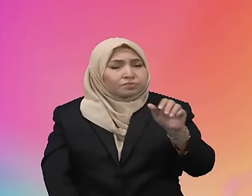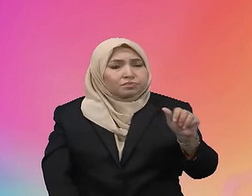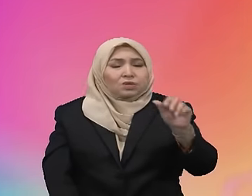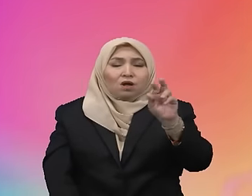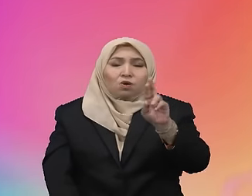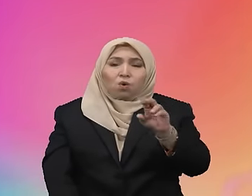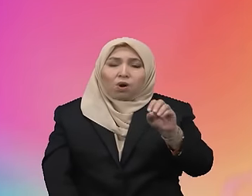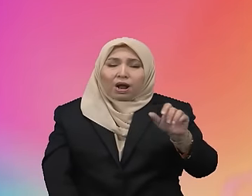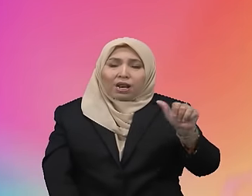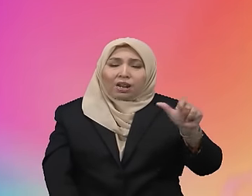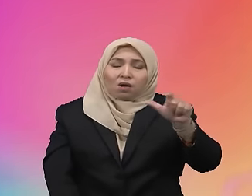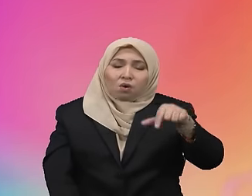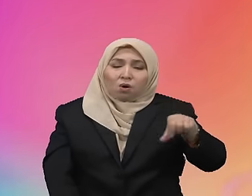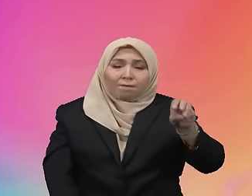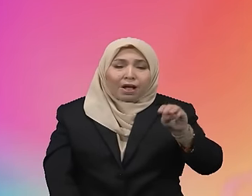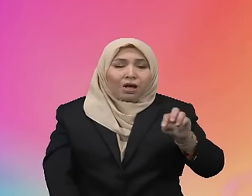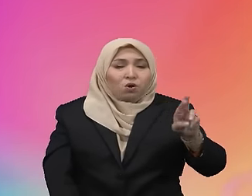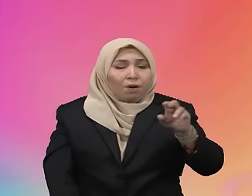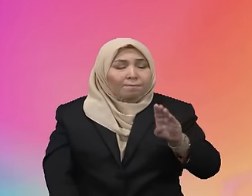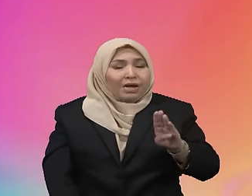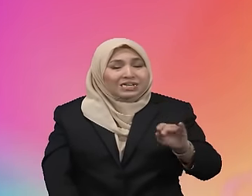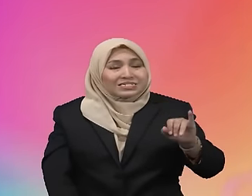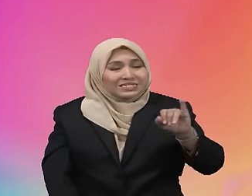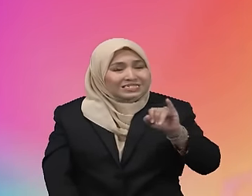Falamma ra'al qamara